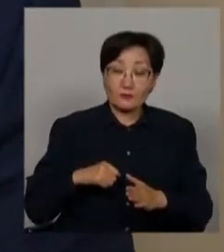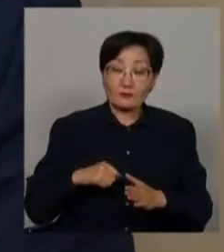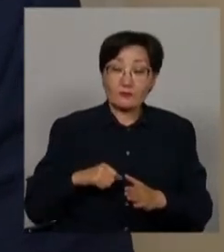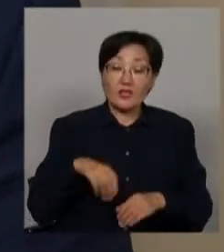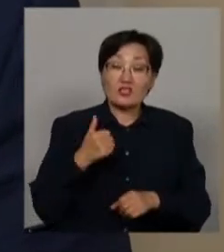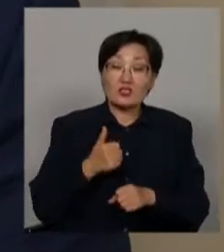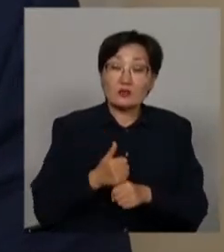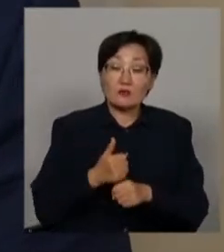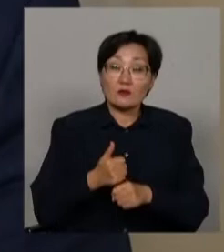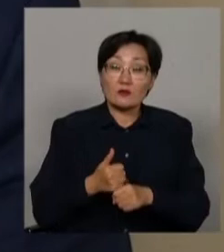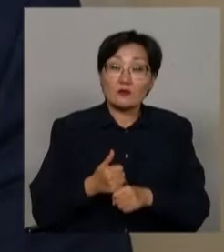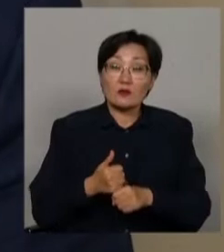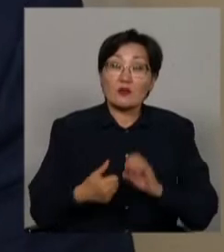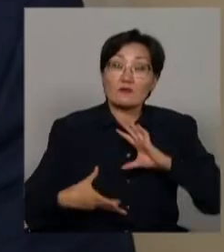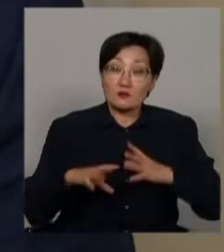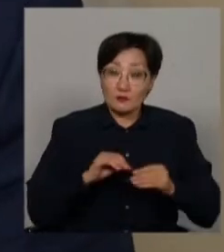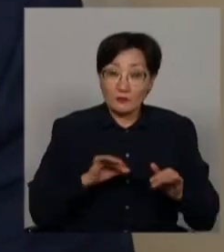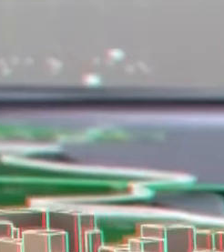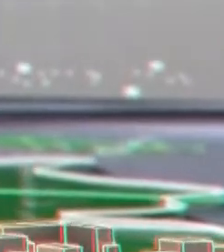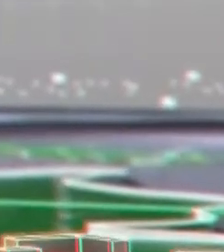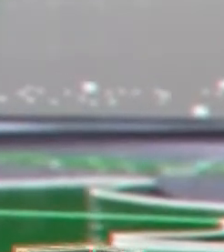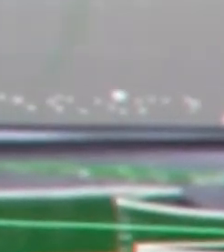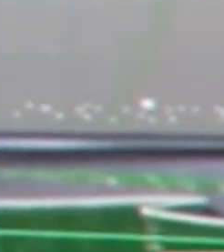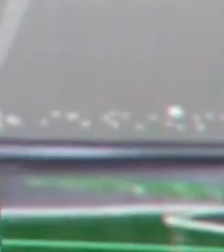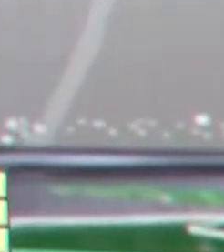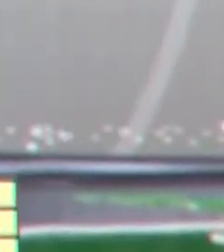основы вообще вот этого всего процесса.